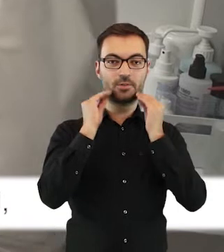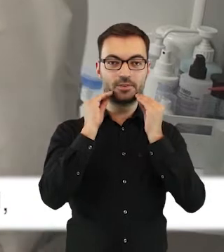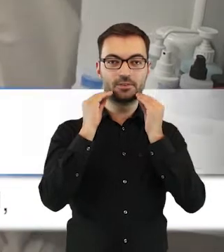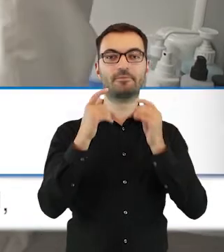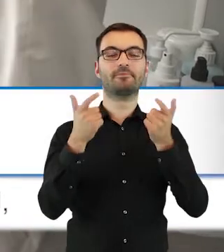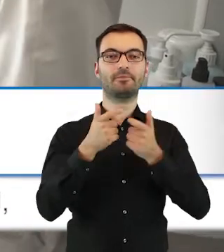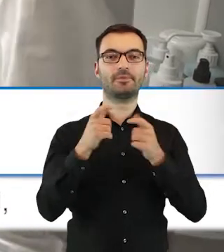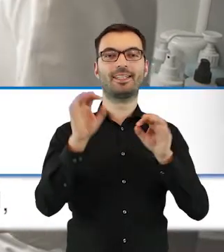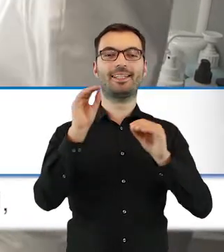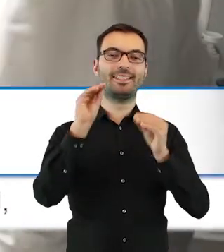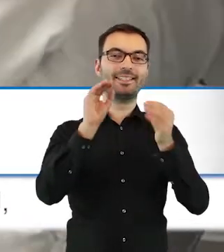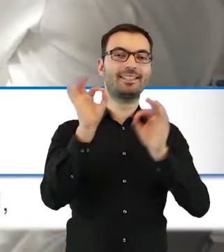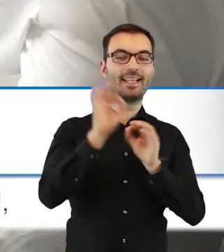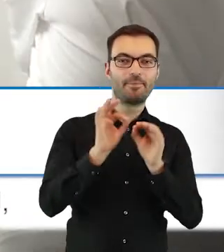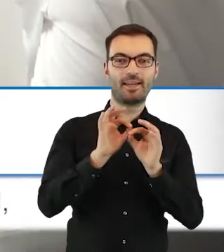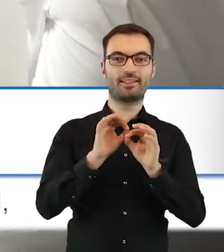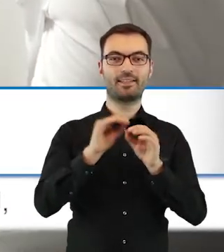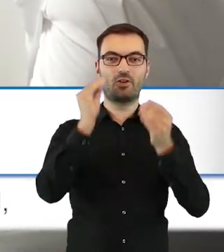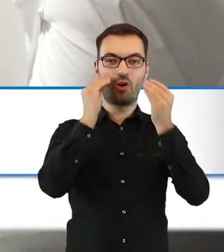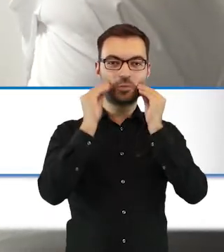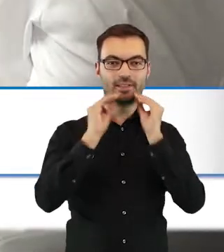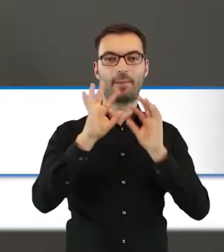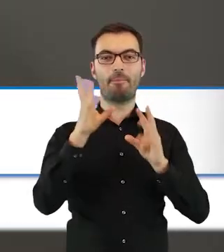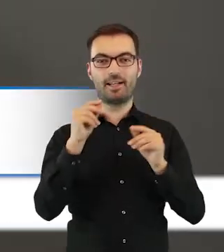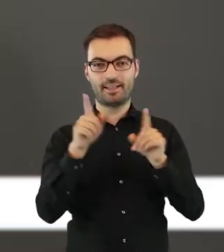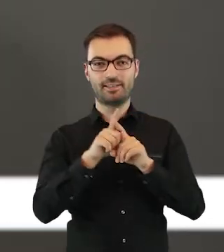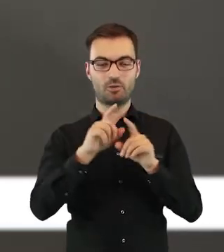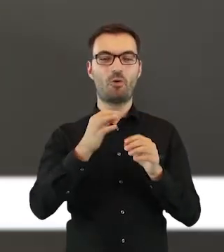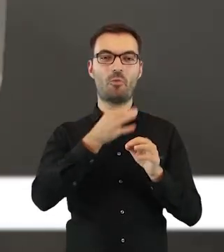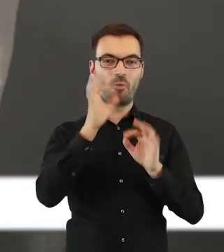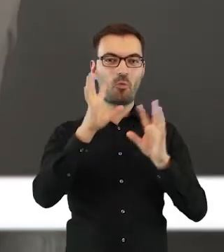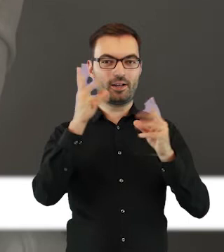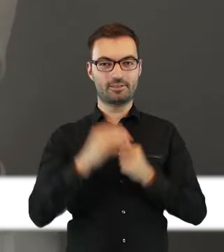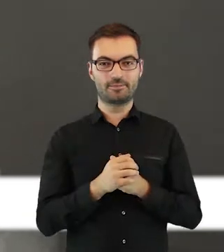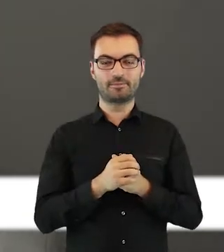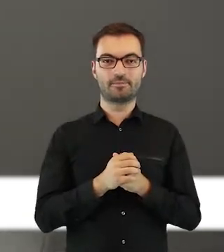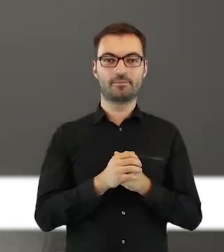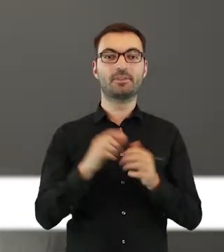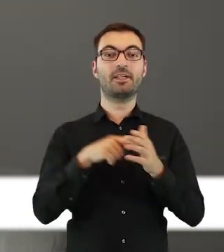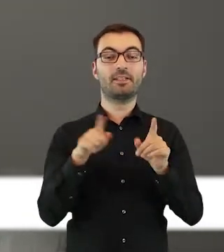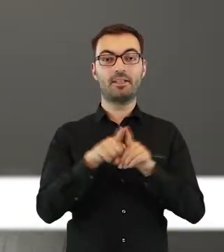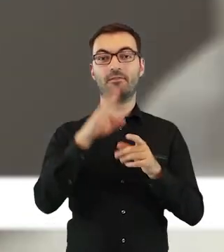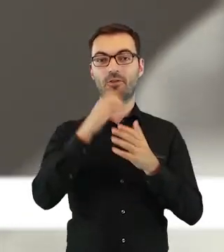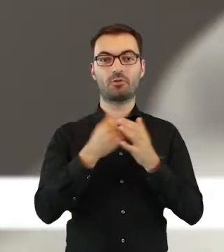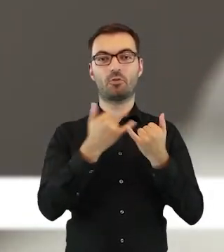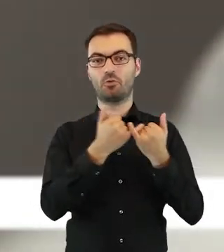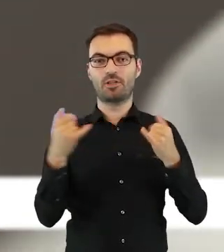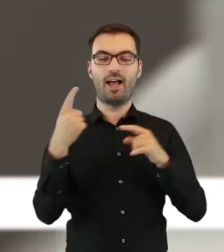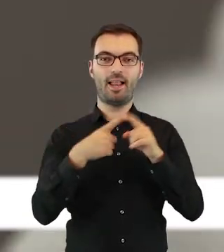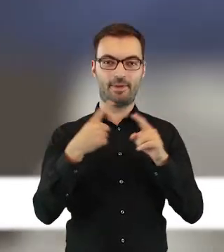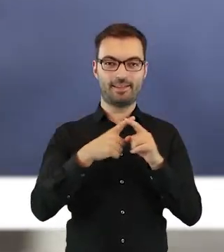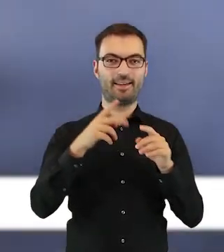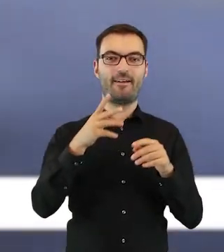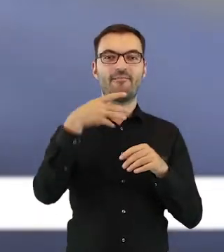Kosmetyczka wykonuje zabiegi z zakresu kosmetyki pielęgnacyjnej, ale też zabiegi upiększające, zdobnicze oraz z zastosowaniem